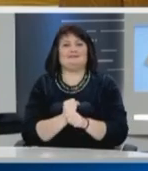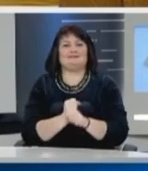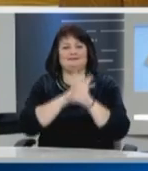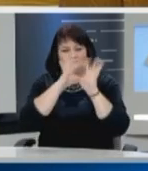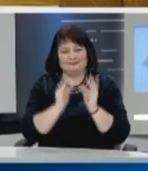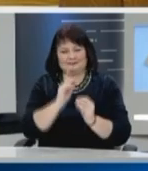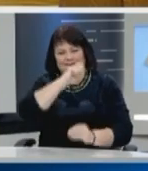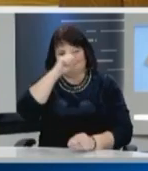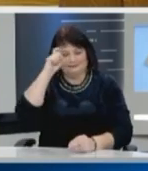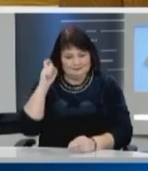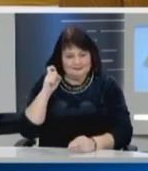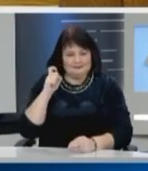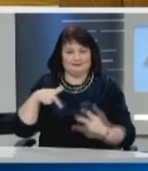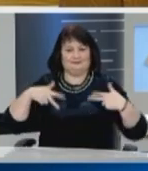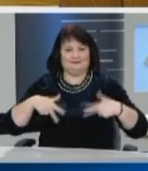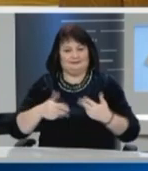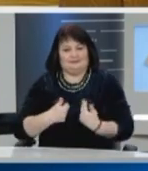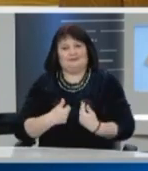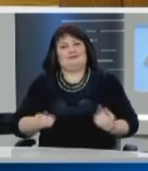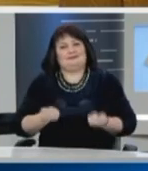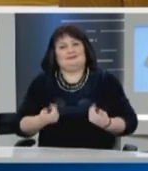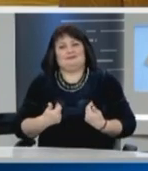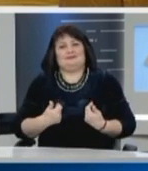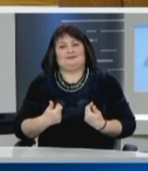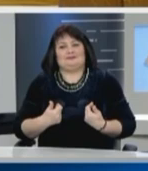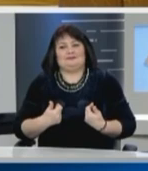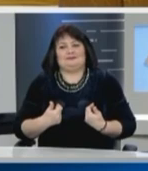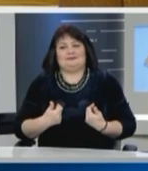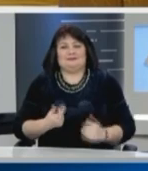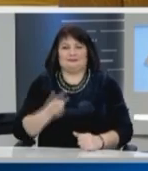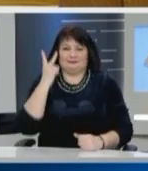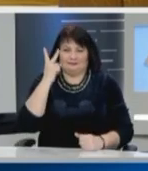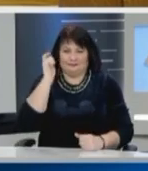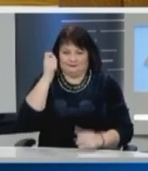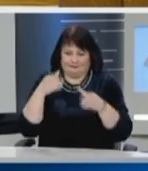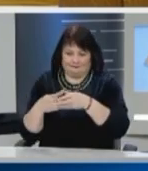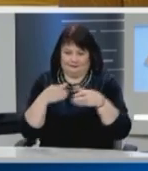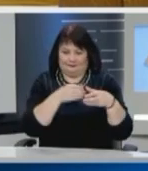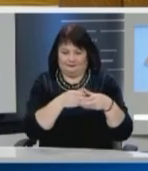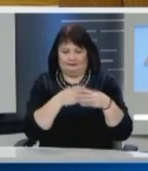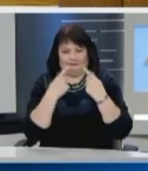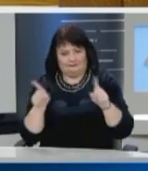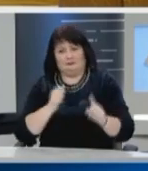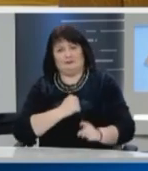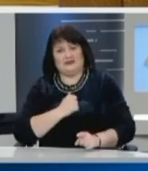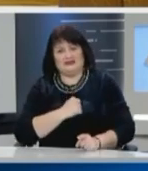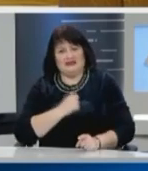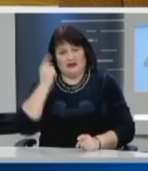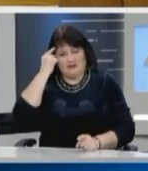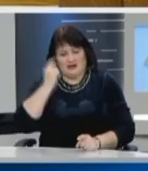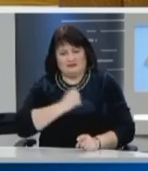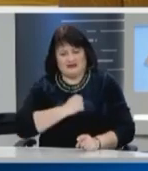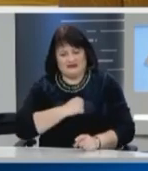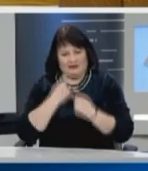Και όλα αυτά τα δύσκολα βήματα έγιναν από μια κυβέρνηση δύο κομμάτων με εντελώς διαφορετικές